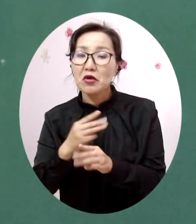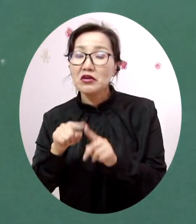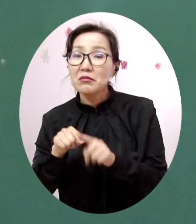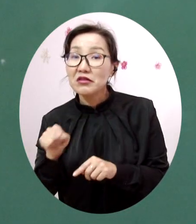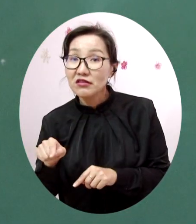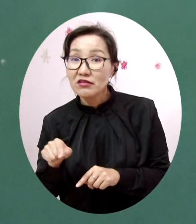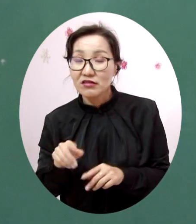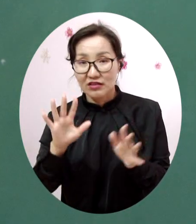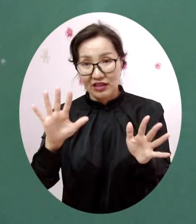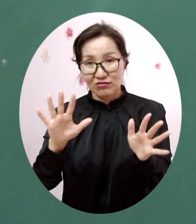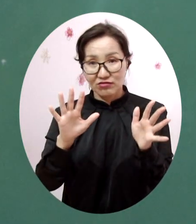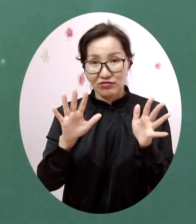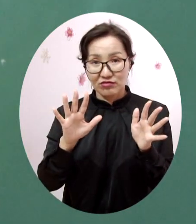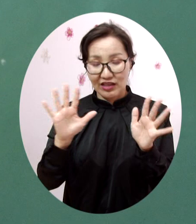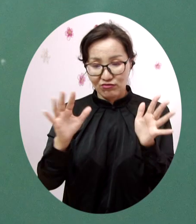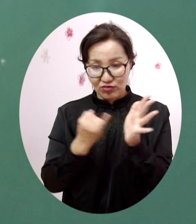вэ?